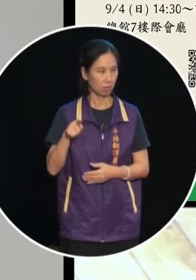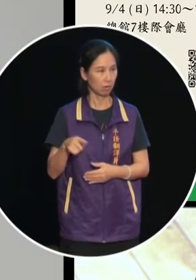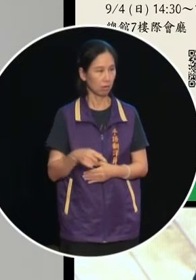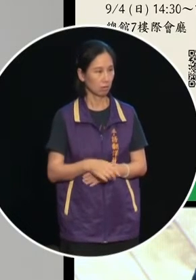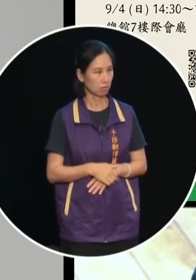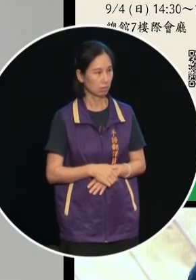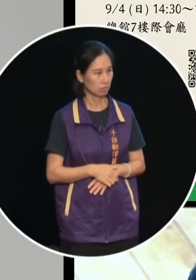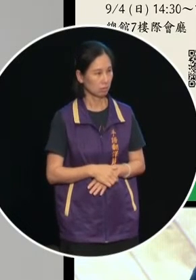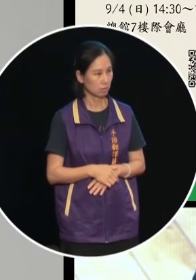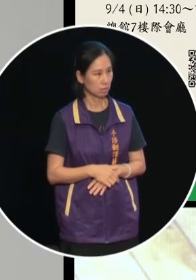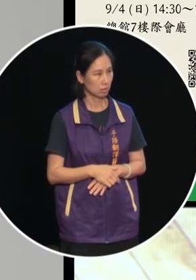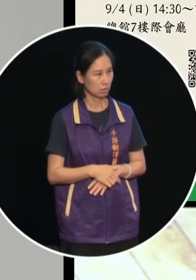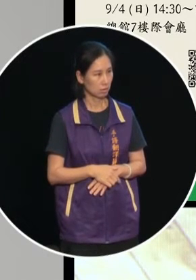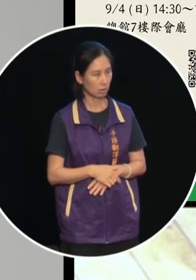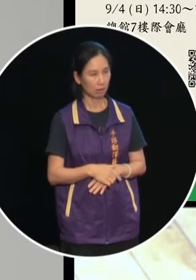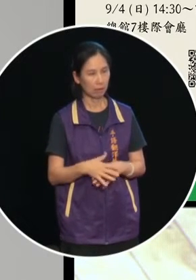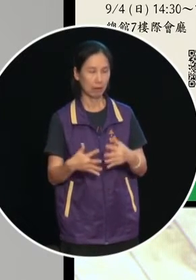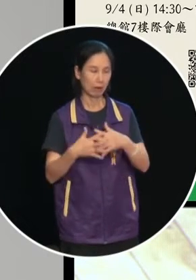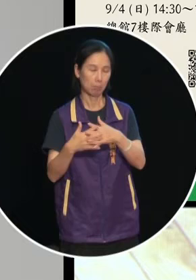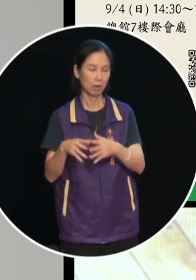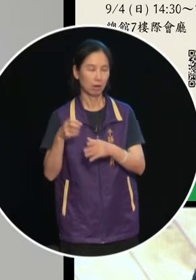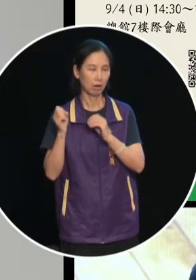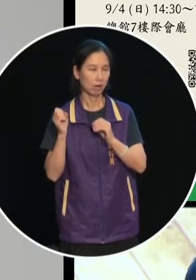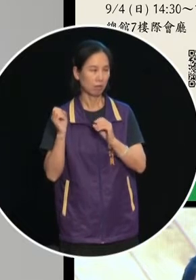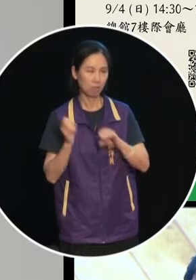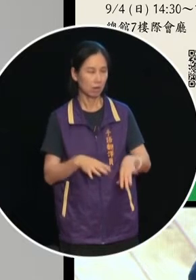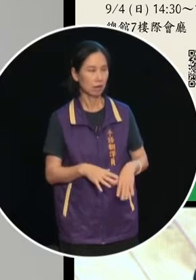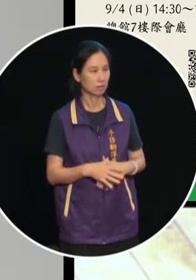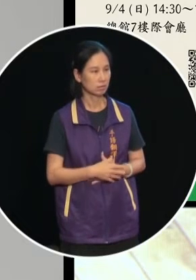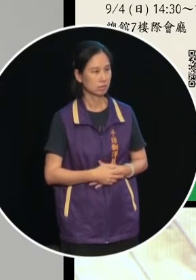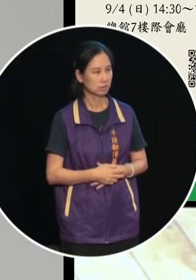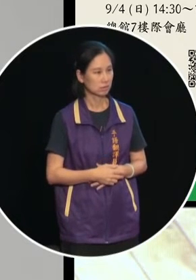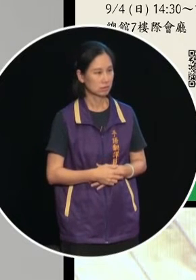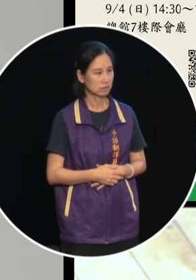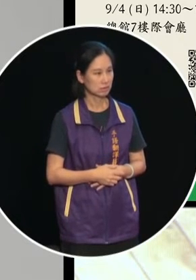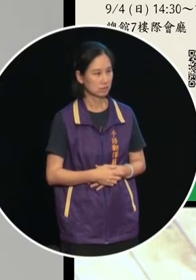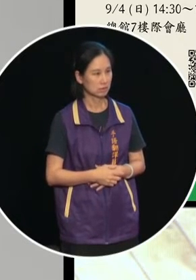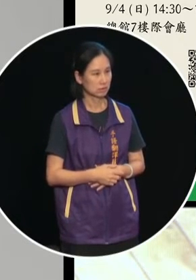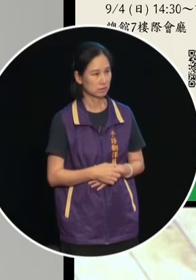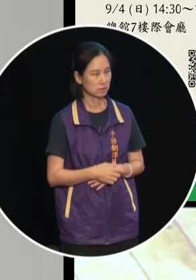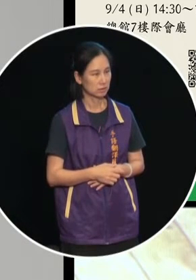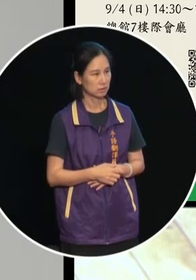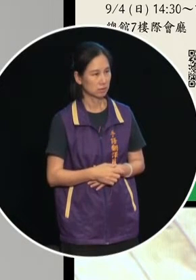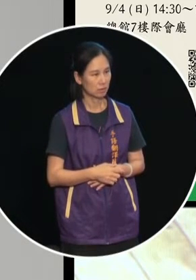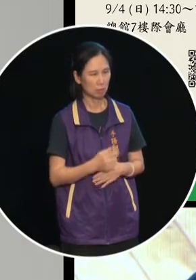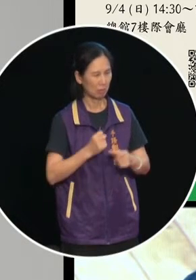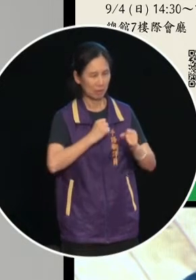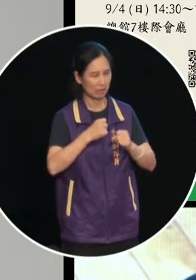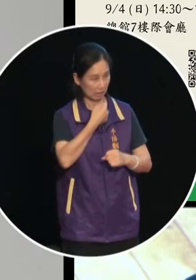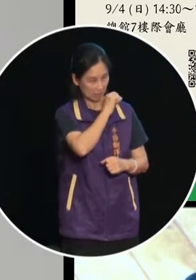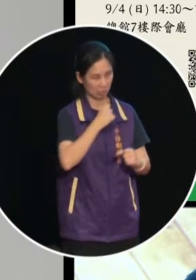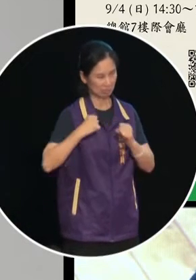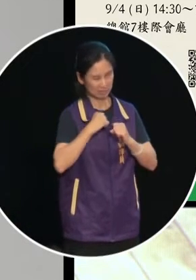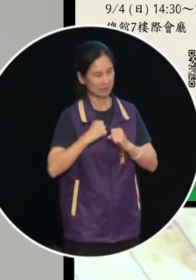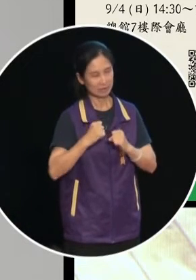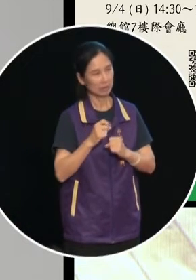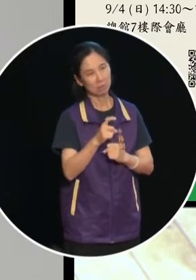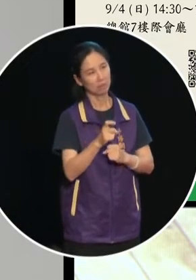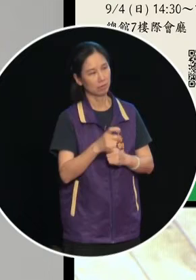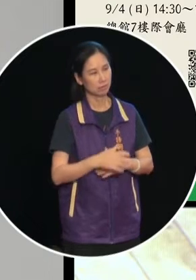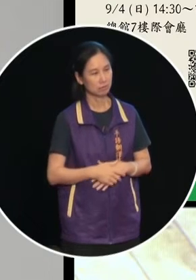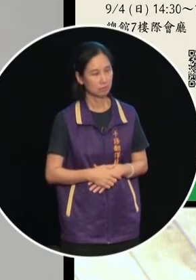这个部分放弃了，很可惜，我没有办法跟着台湾竞争。不过台湾还是领先五